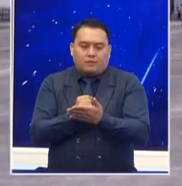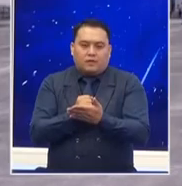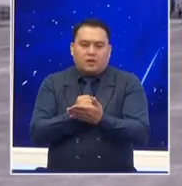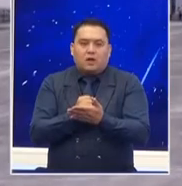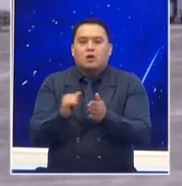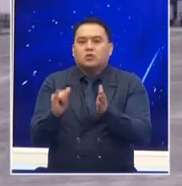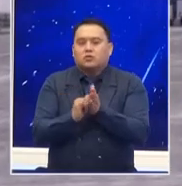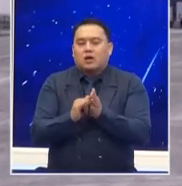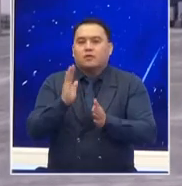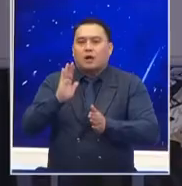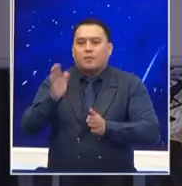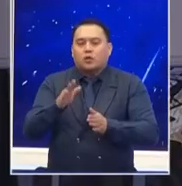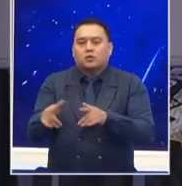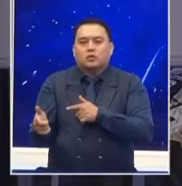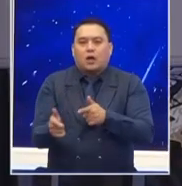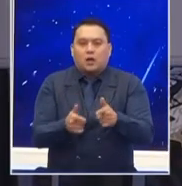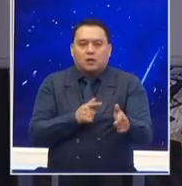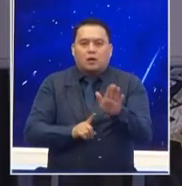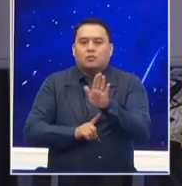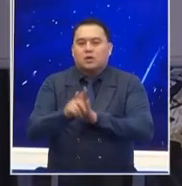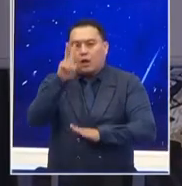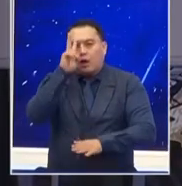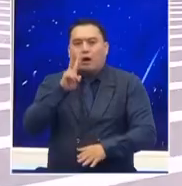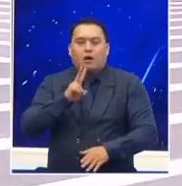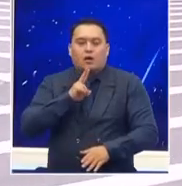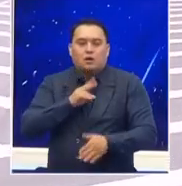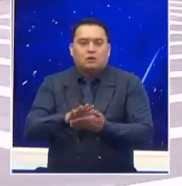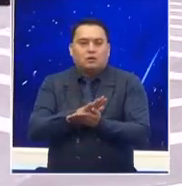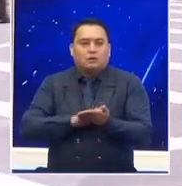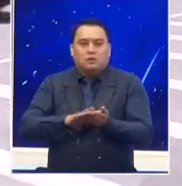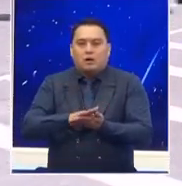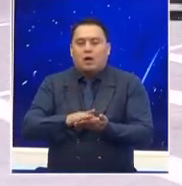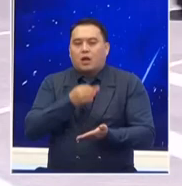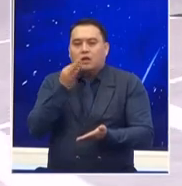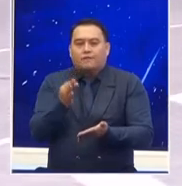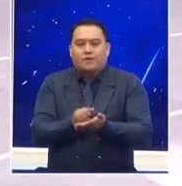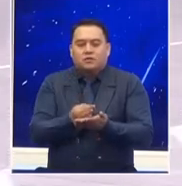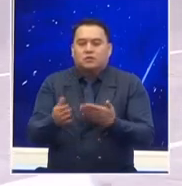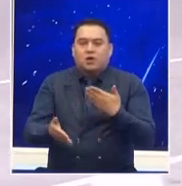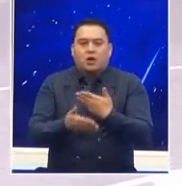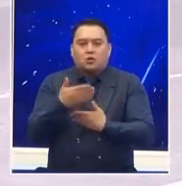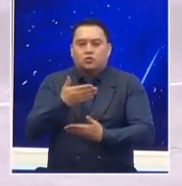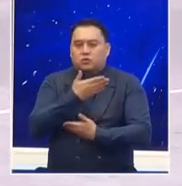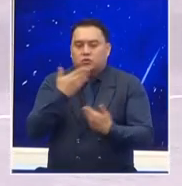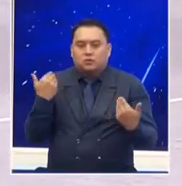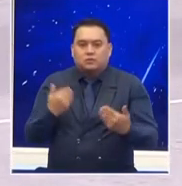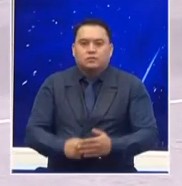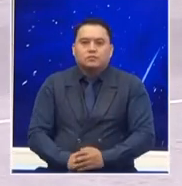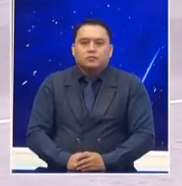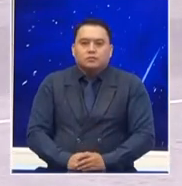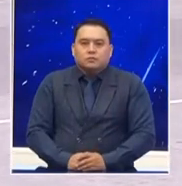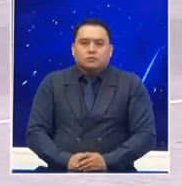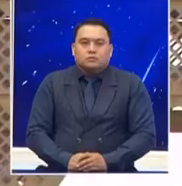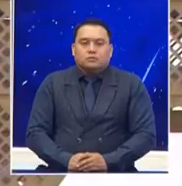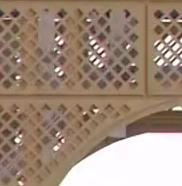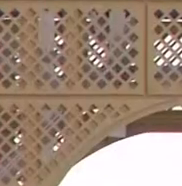Бұл жобаны іске асыруға дайындық барысында, яғни 2 ай бойы ешқандай әкімшілік жауапкершілік шаралары қолданылмайды. Роза